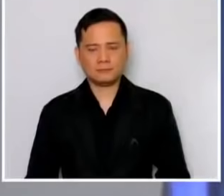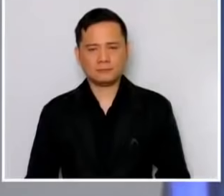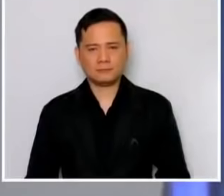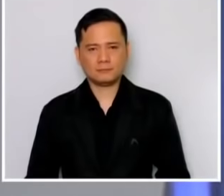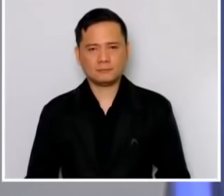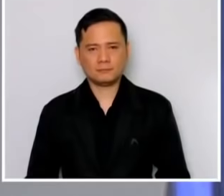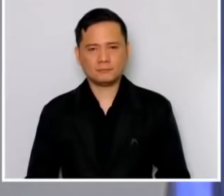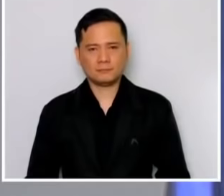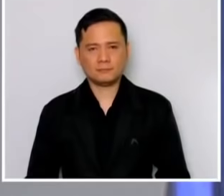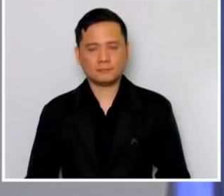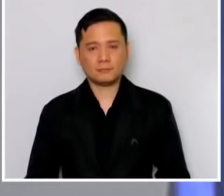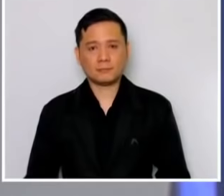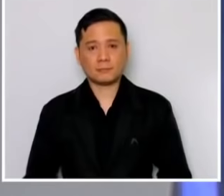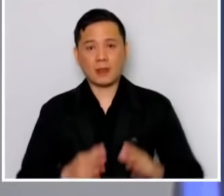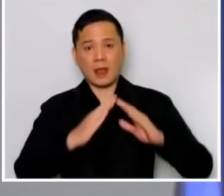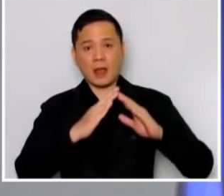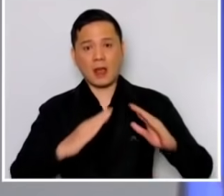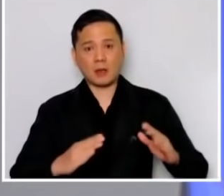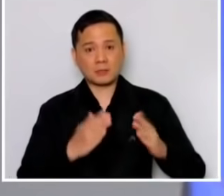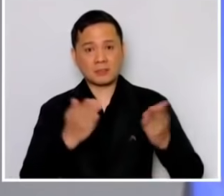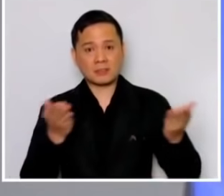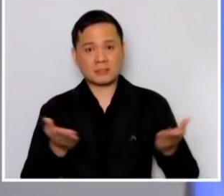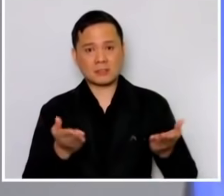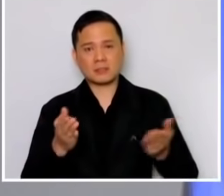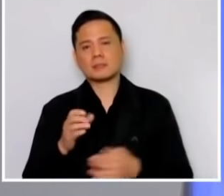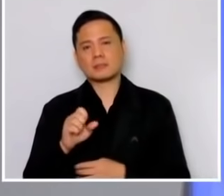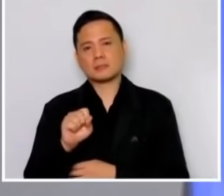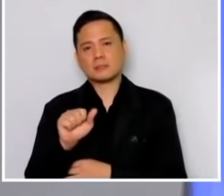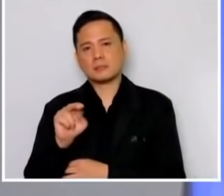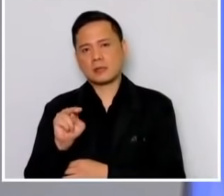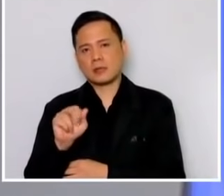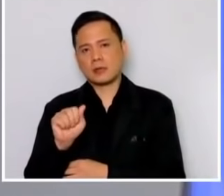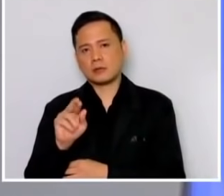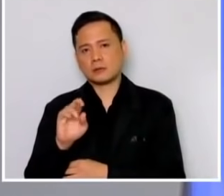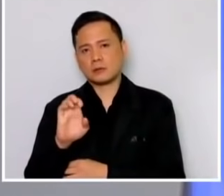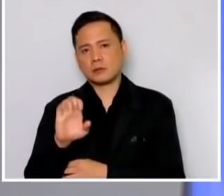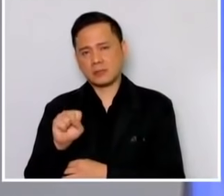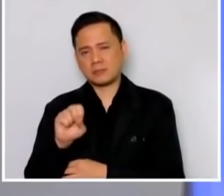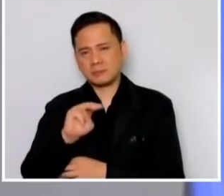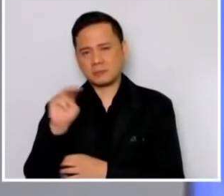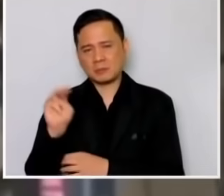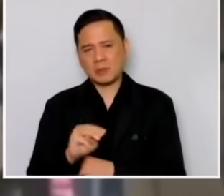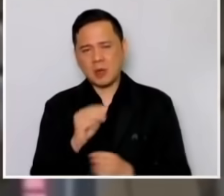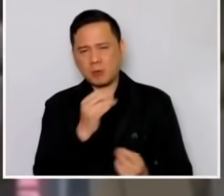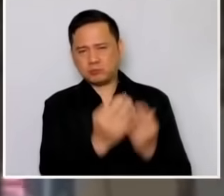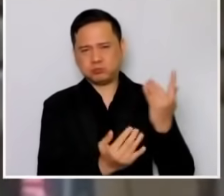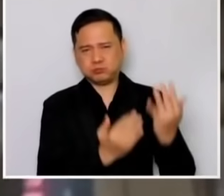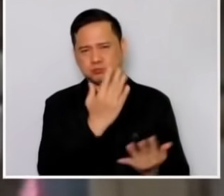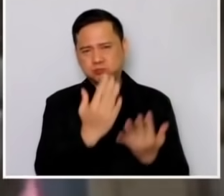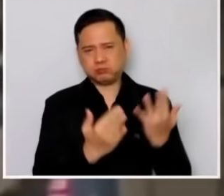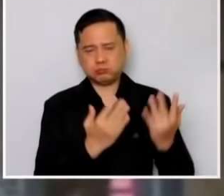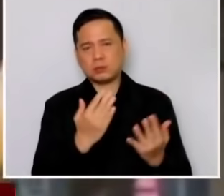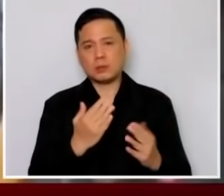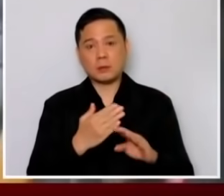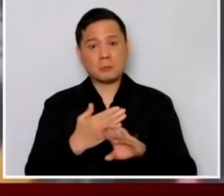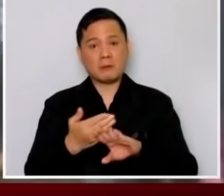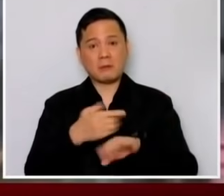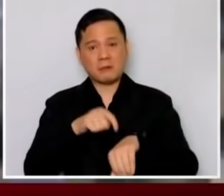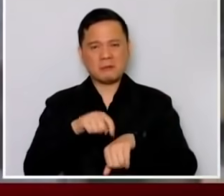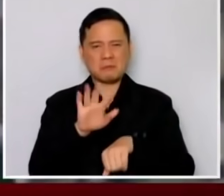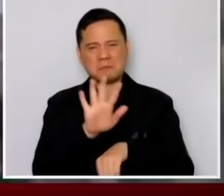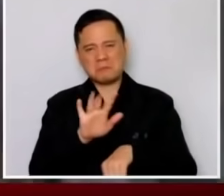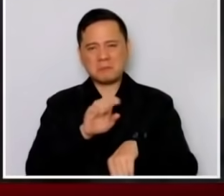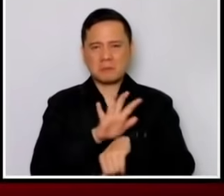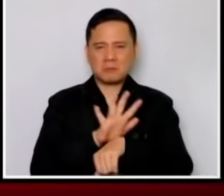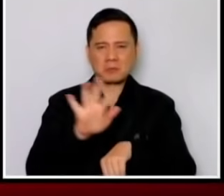Nasunog po ang mga bahay sa San Andres, Maynila bago mag-alas 5 ng hapon. Mabilis na kumalat ang apoy dahil gawa sa light materials